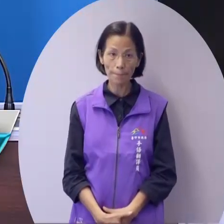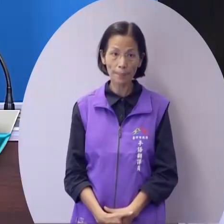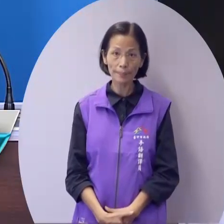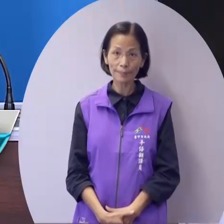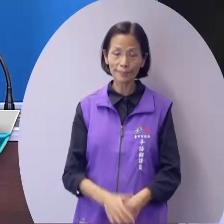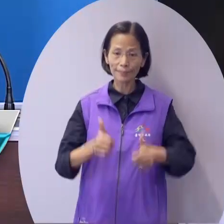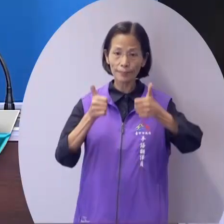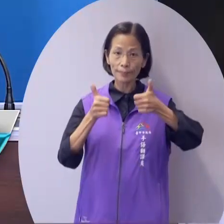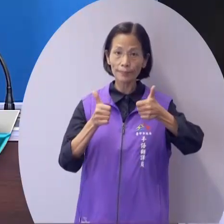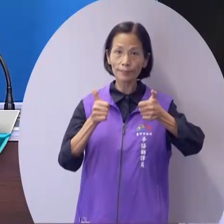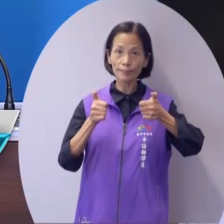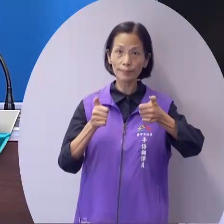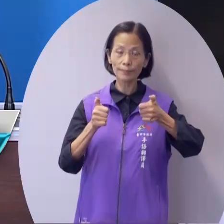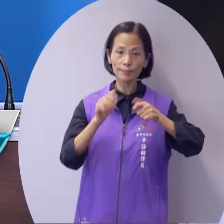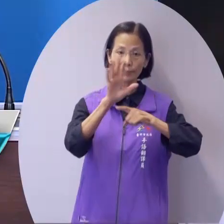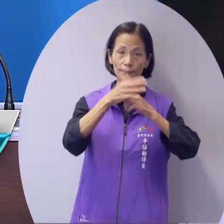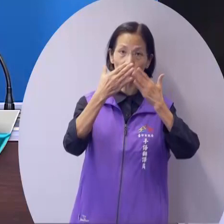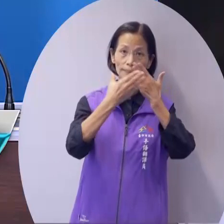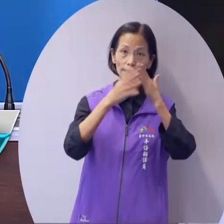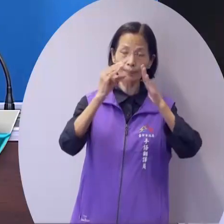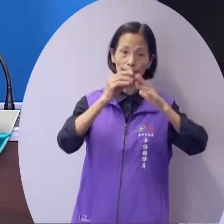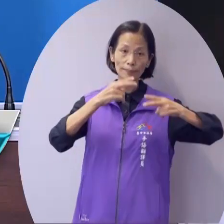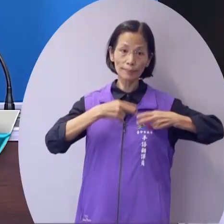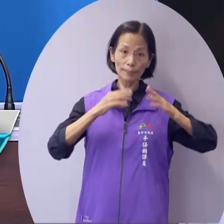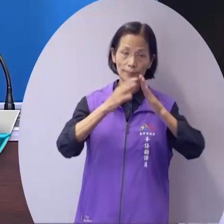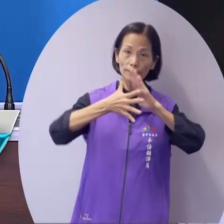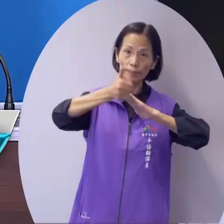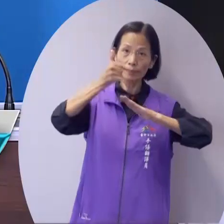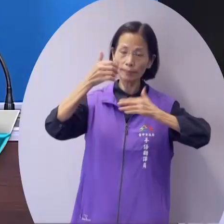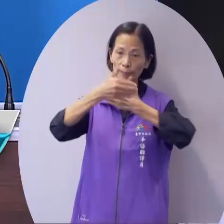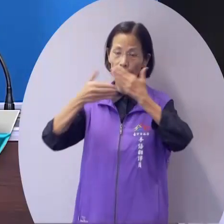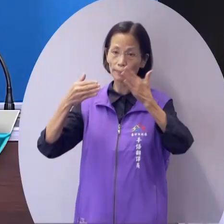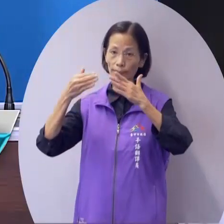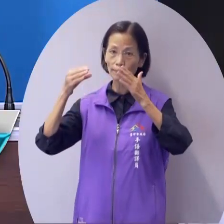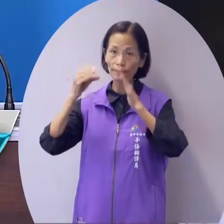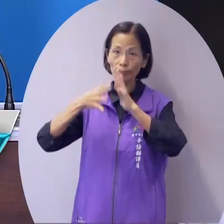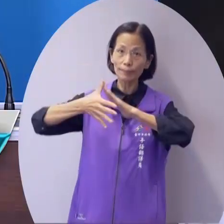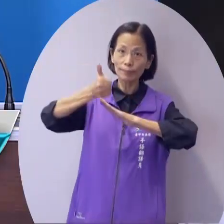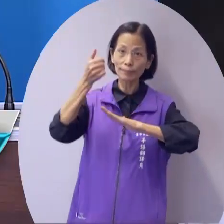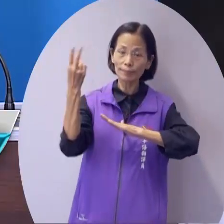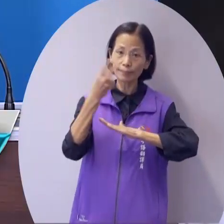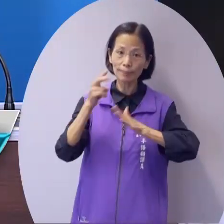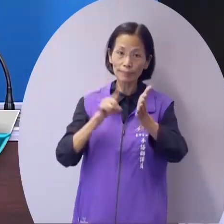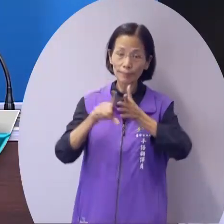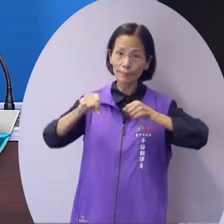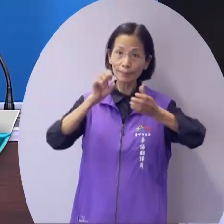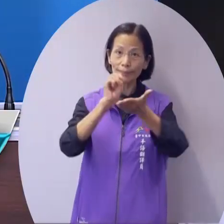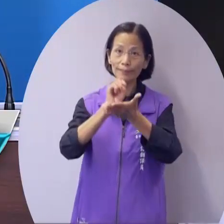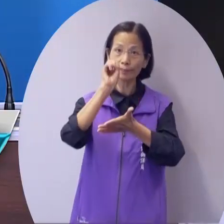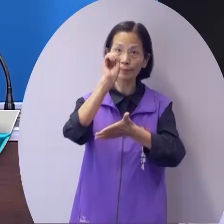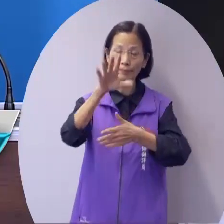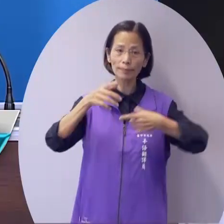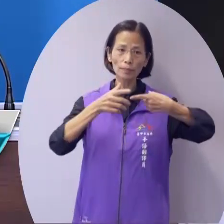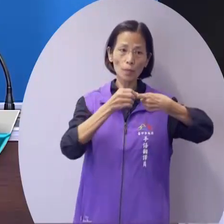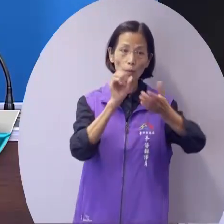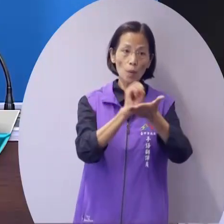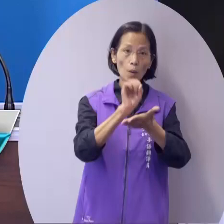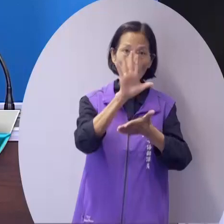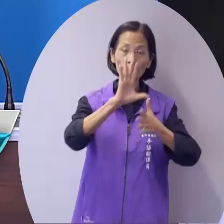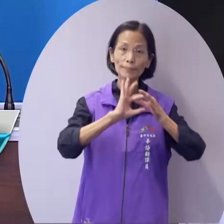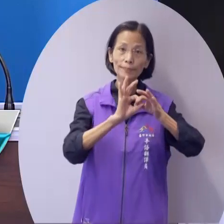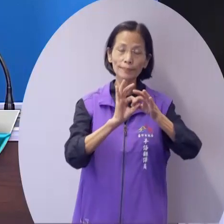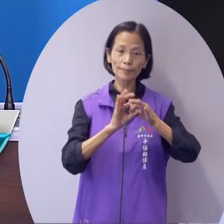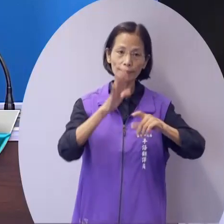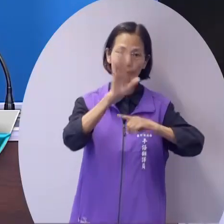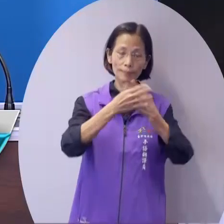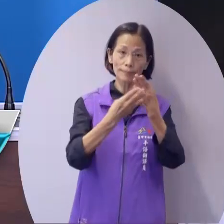好，我们谢谢哈农业局蔡局长，还有交通局叶昭甫局长两个专案报告。那第一个报告呢，是有关